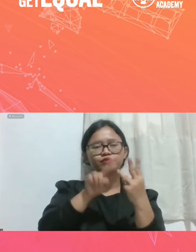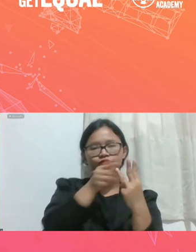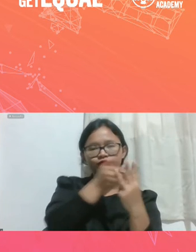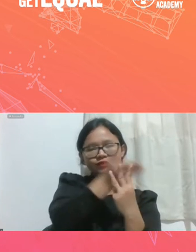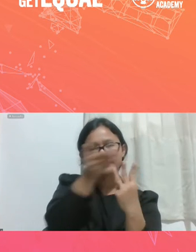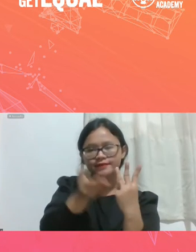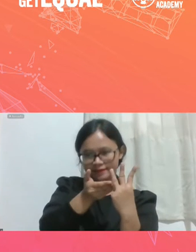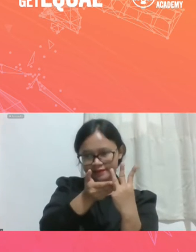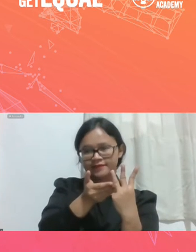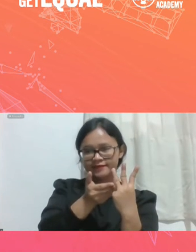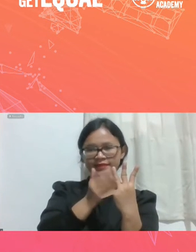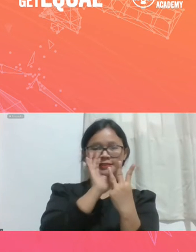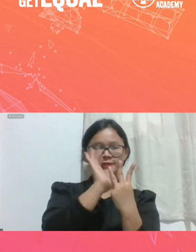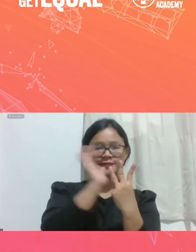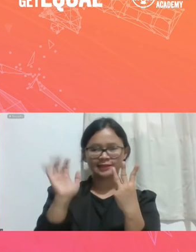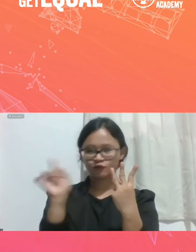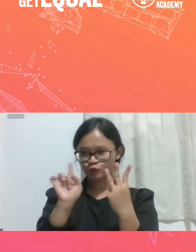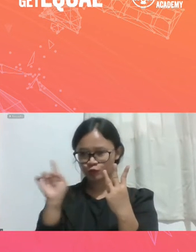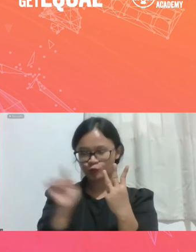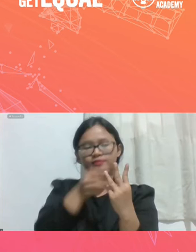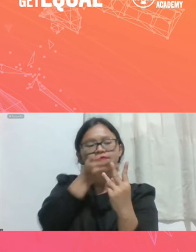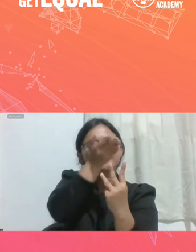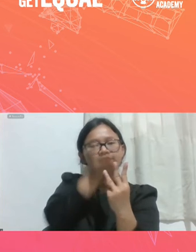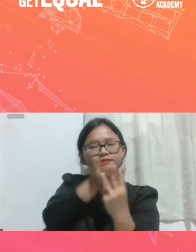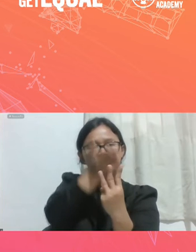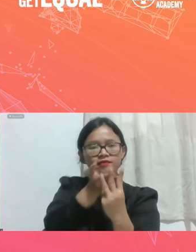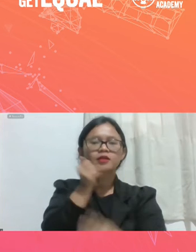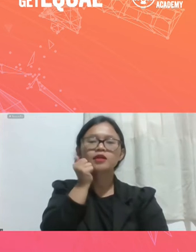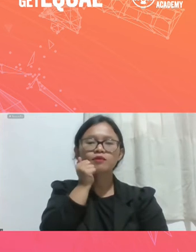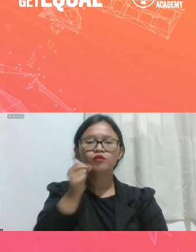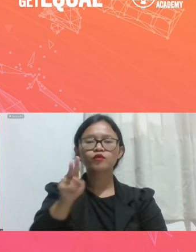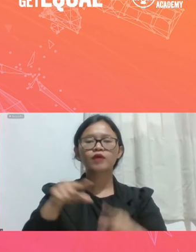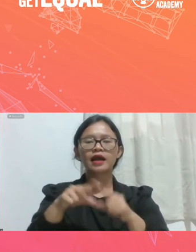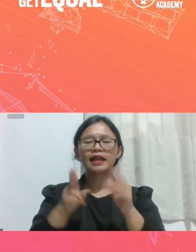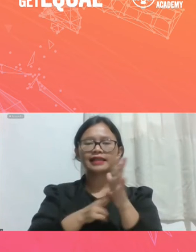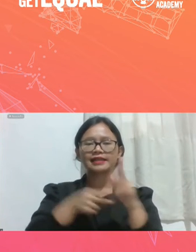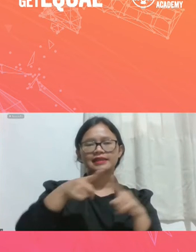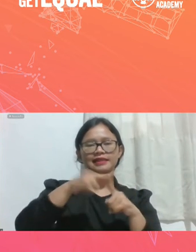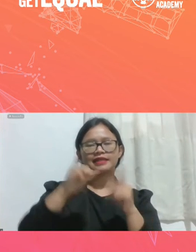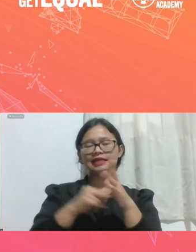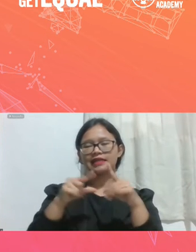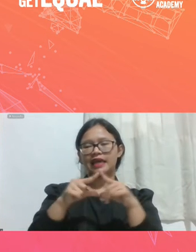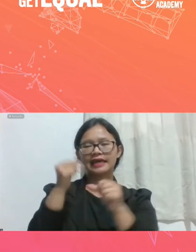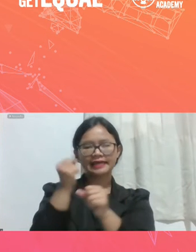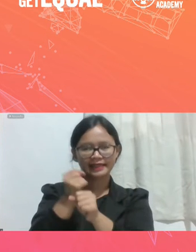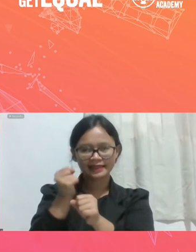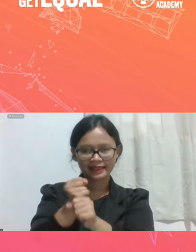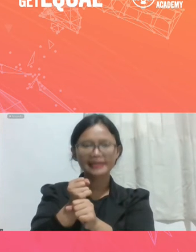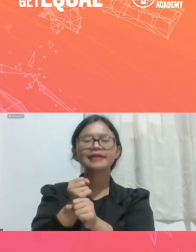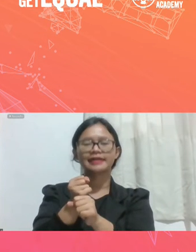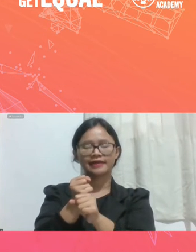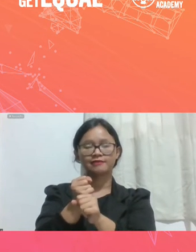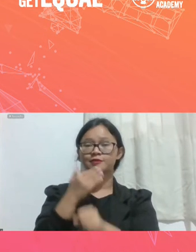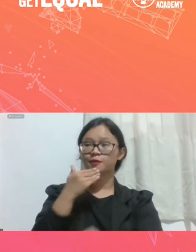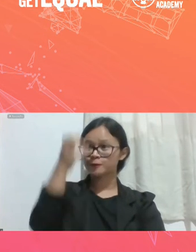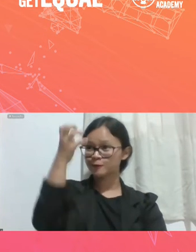pada sore hari di sesi kedua ini. Yang pertama ada Ibu Valentina Ginting. Selamat sore, Ibu.